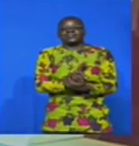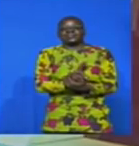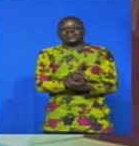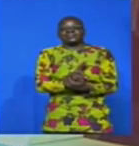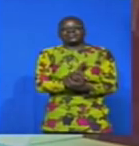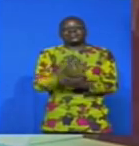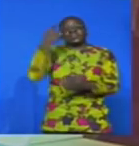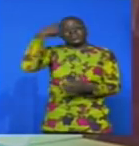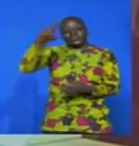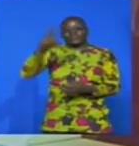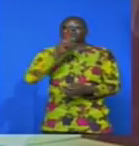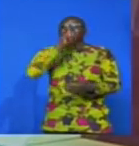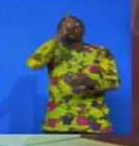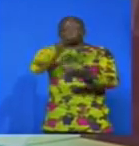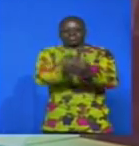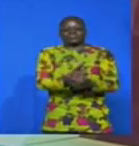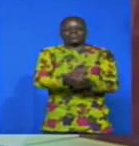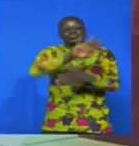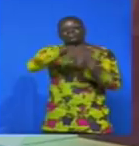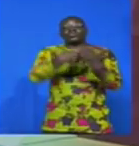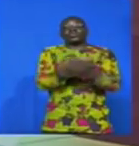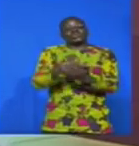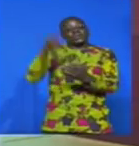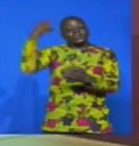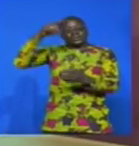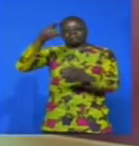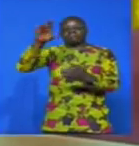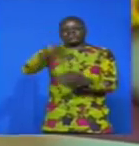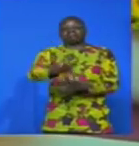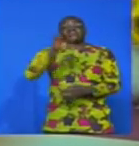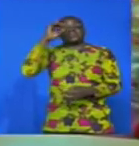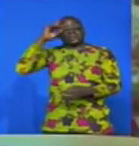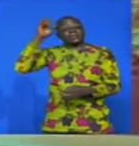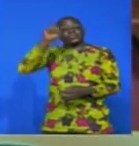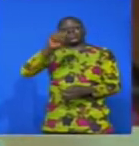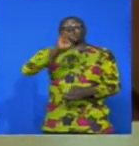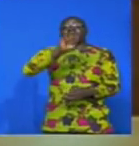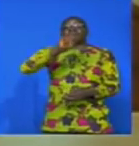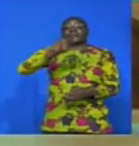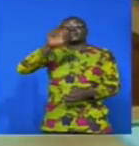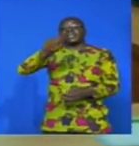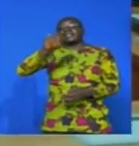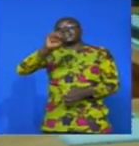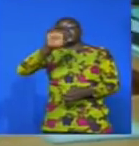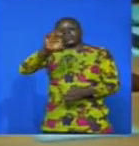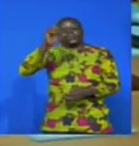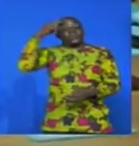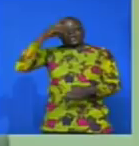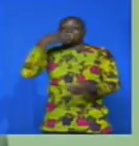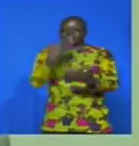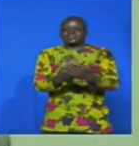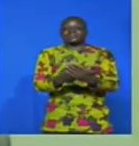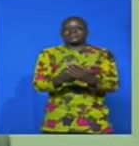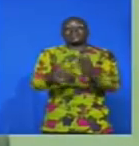Pour s'assurer que tout le mécanisme du grand tirage tranche commune entente est opérationnel, les